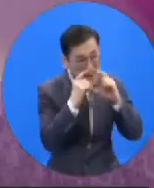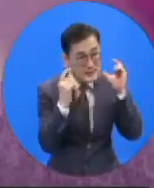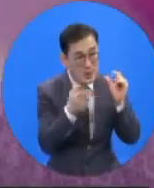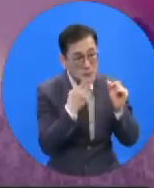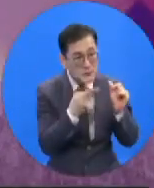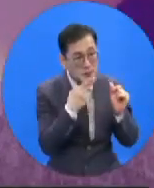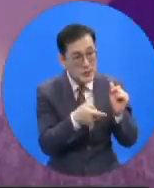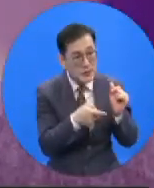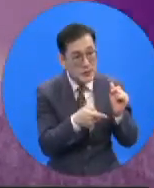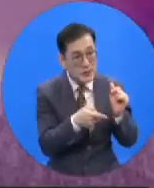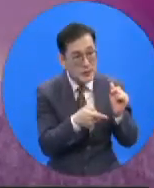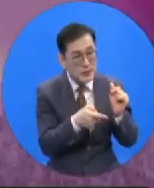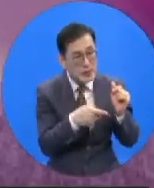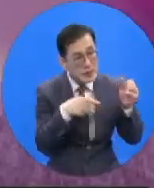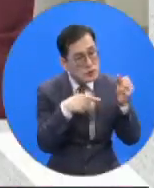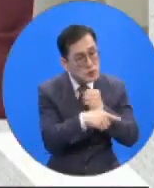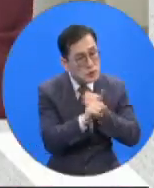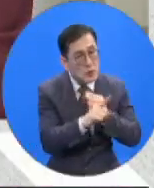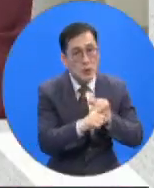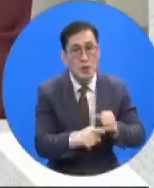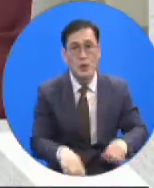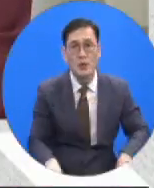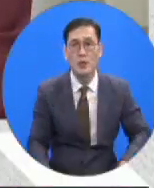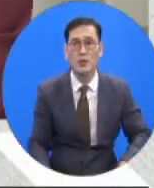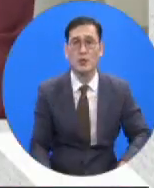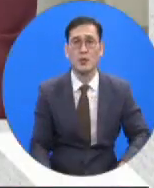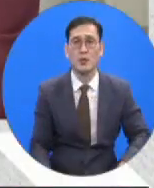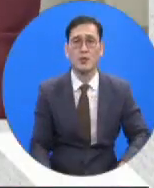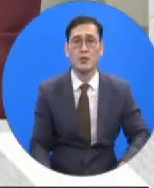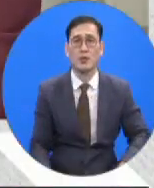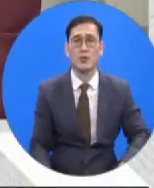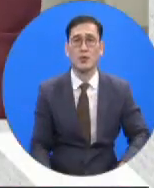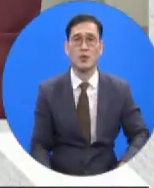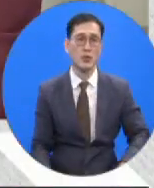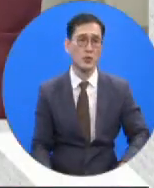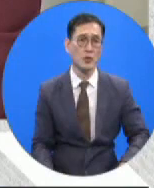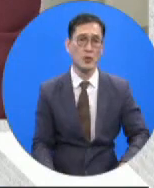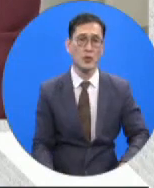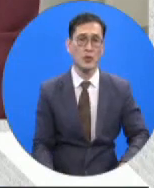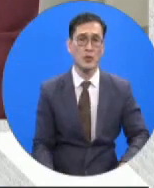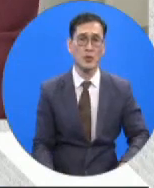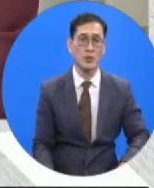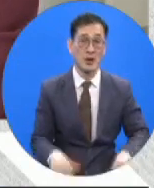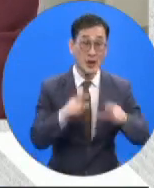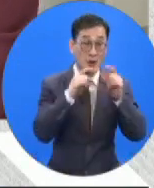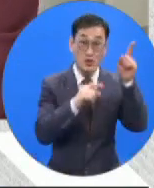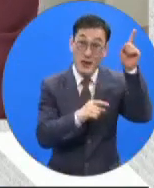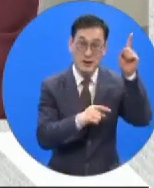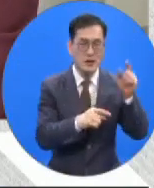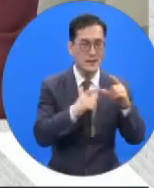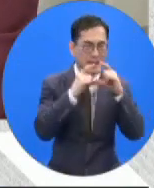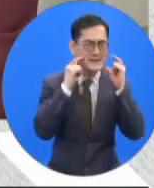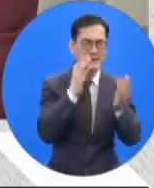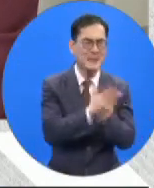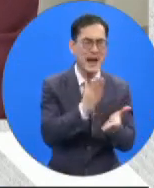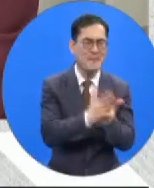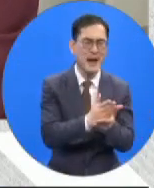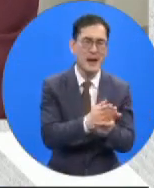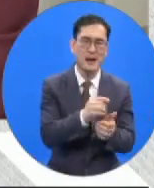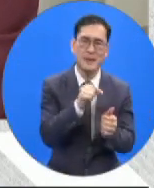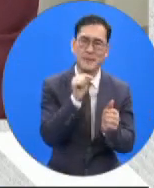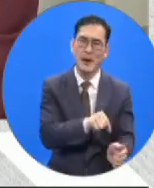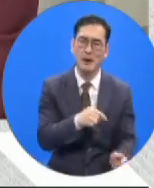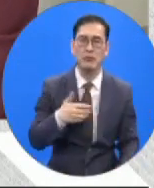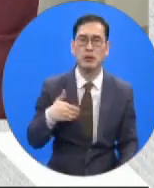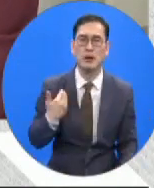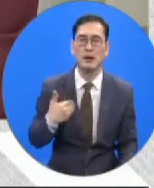오해가 불거질 수도 있을 것 같아요 뭔가 마스크를 복지부 직원들 쓰지 마라 빠른 암묵적인